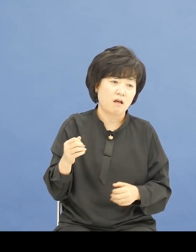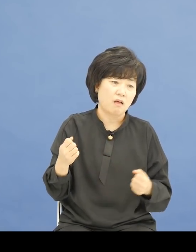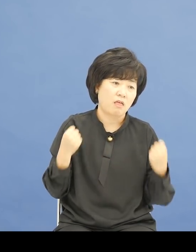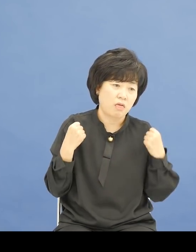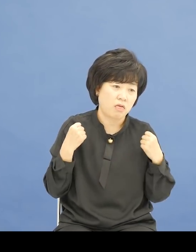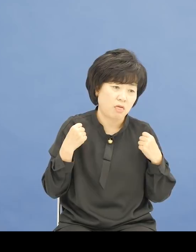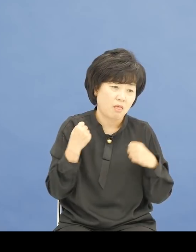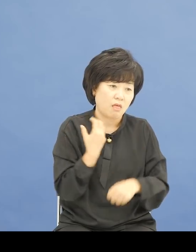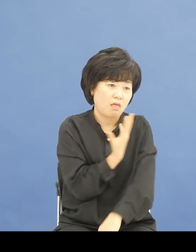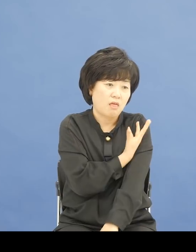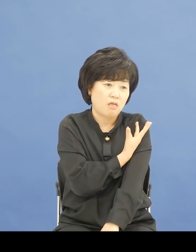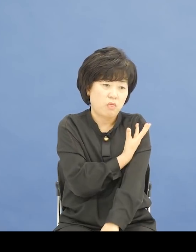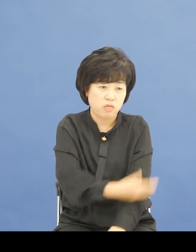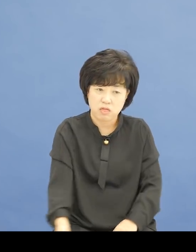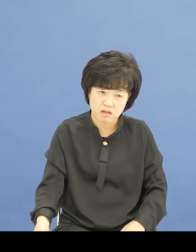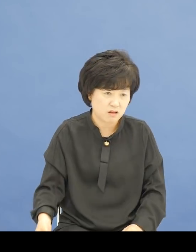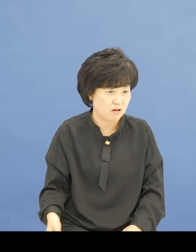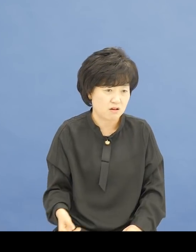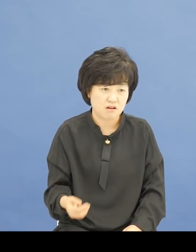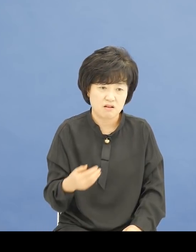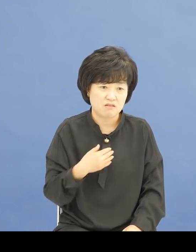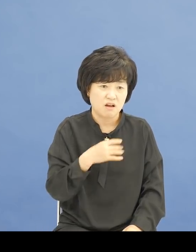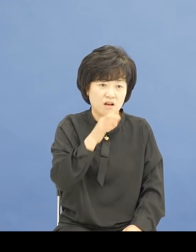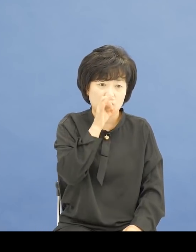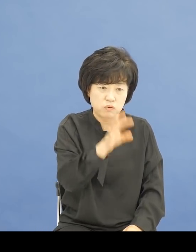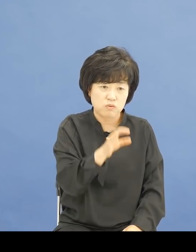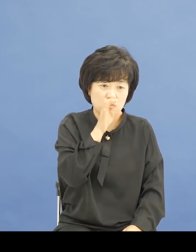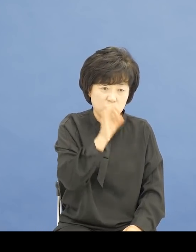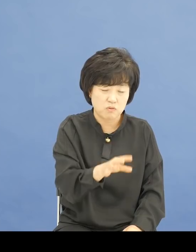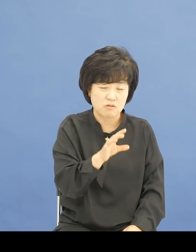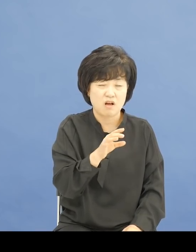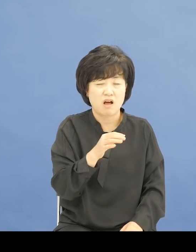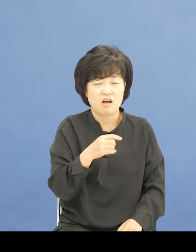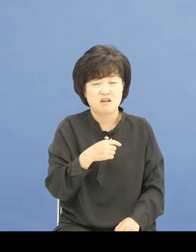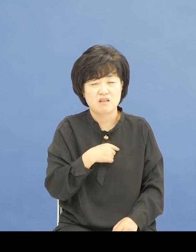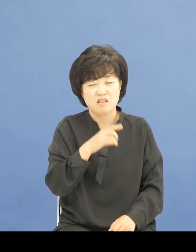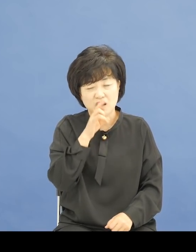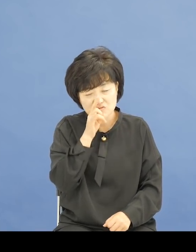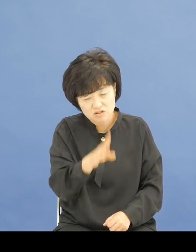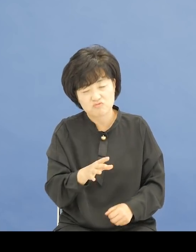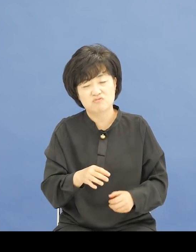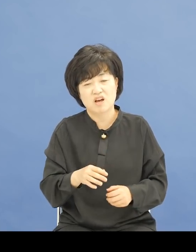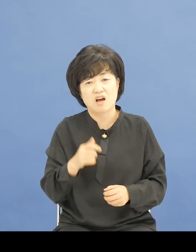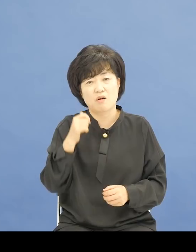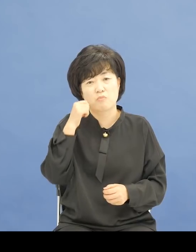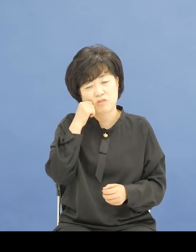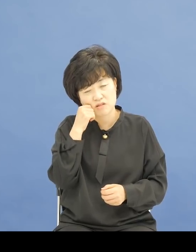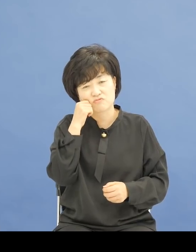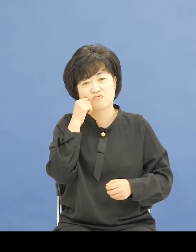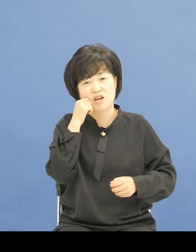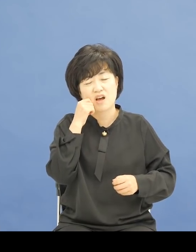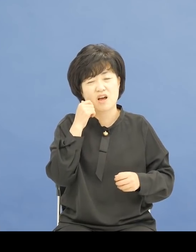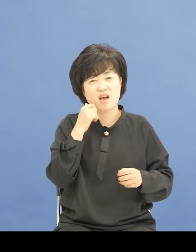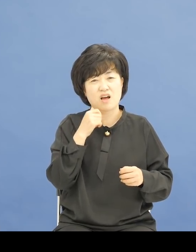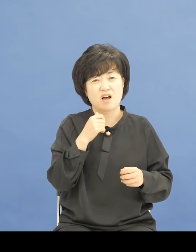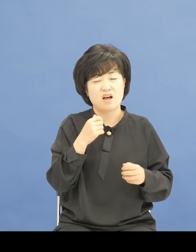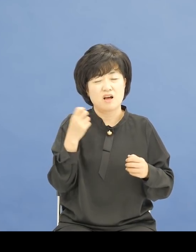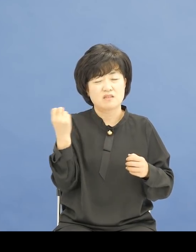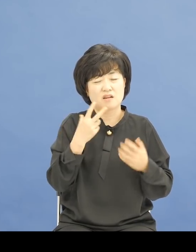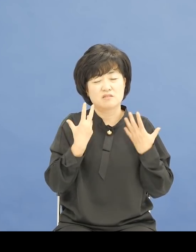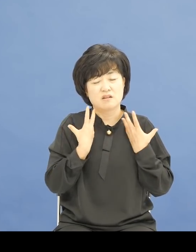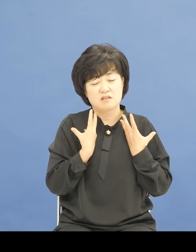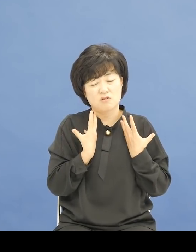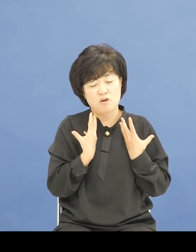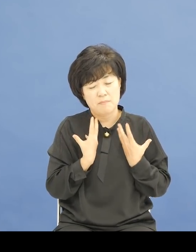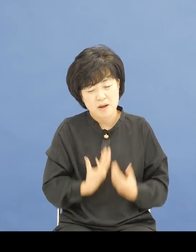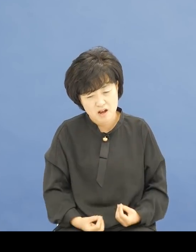나 진짜 아무것도 안 되는 나 역시 안 되는구나. 아, 잊고 있었던 그 절망감이 다시 밀려왔어요. 다시 올라왔군요. 10대 때